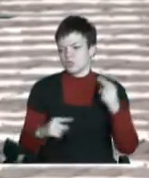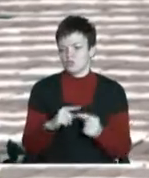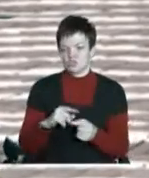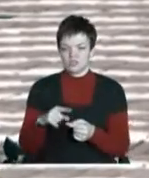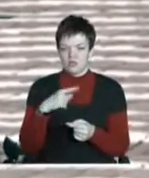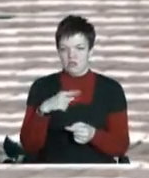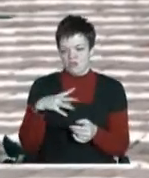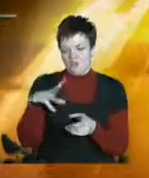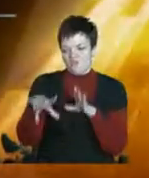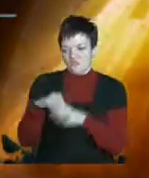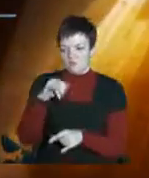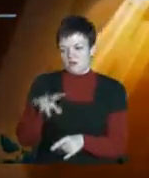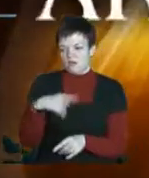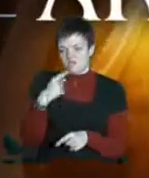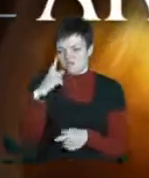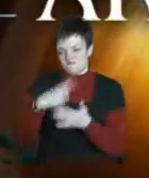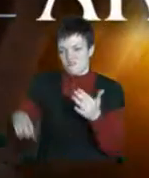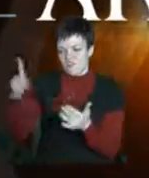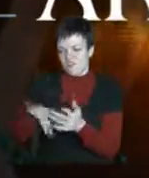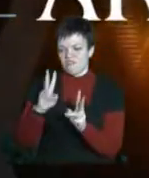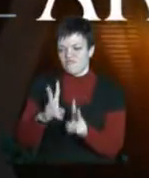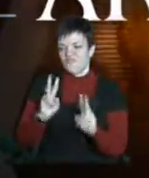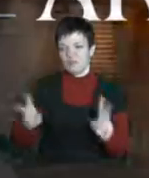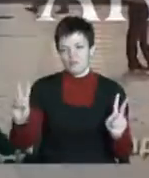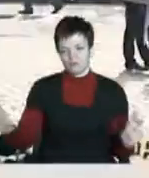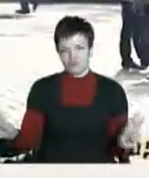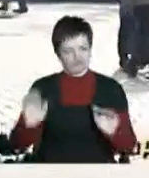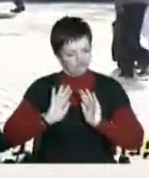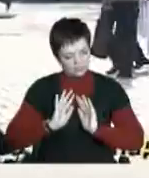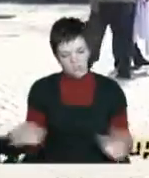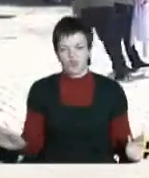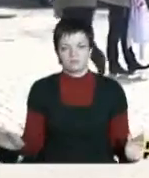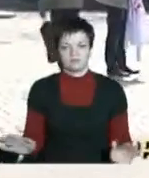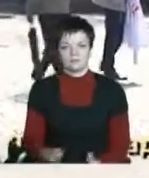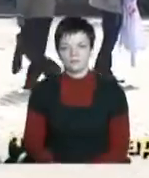Thank you.